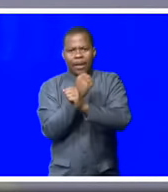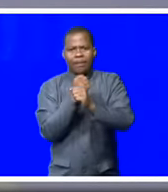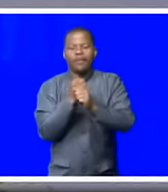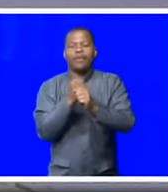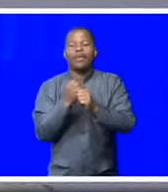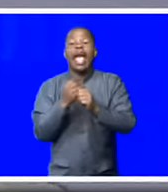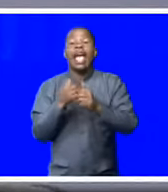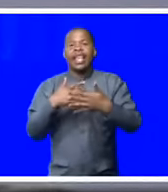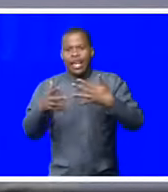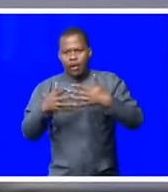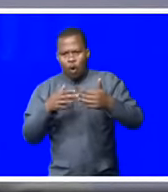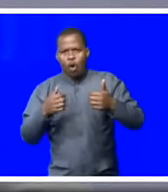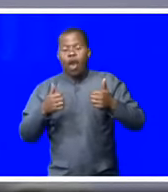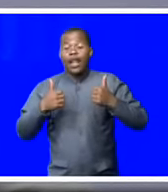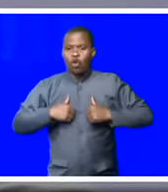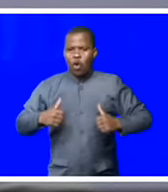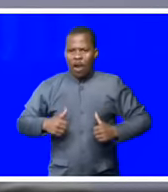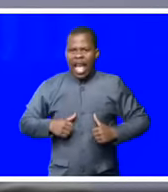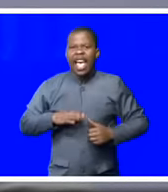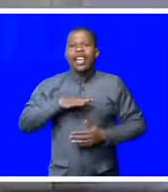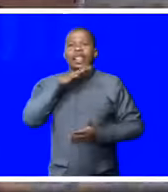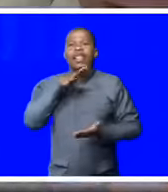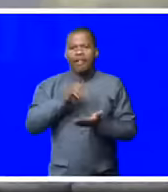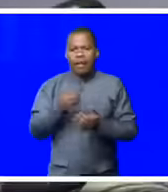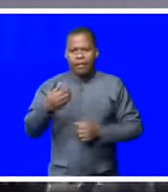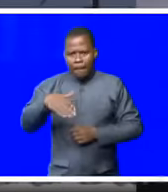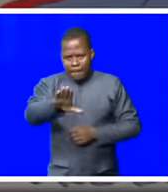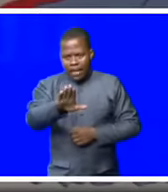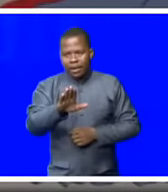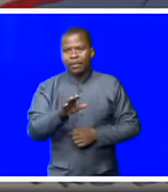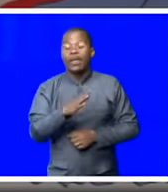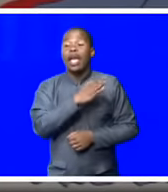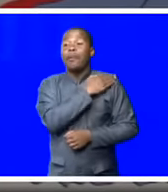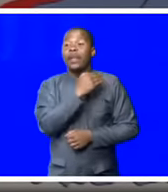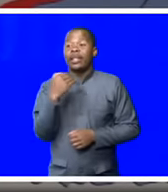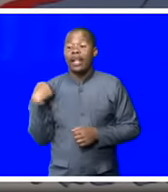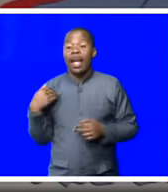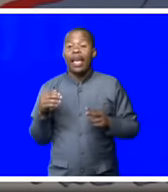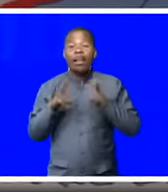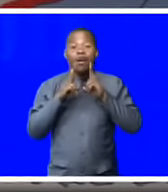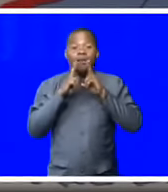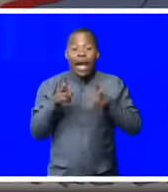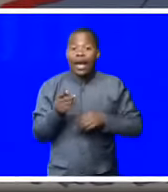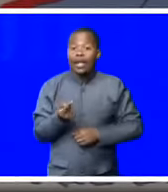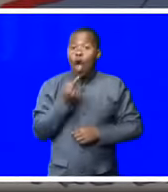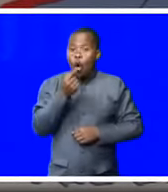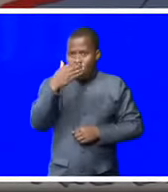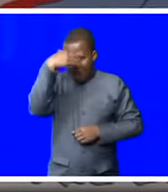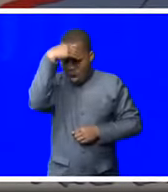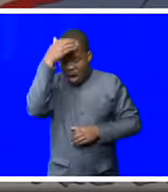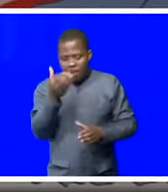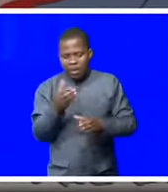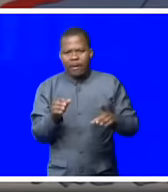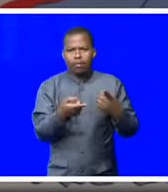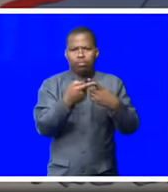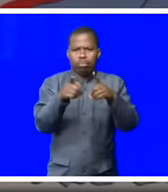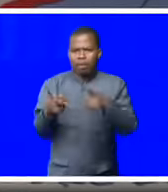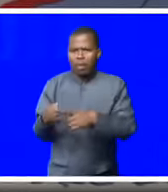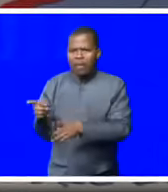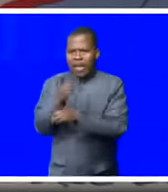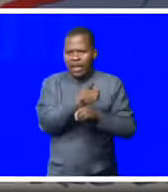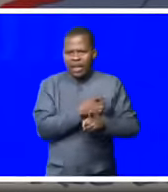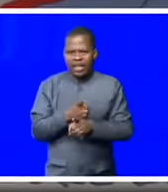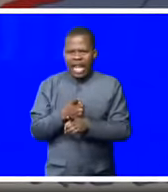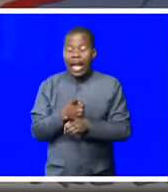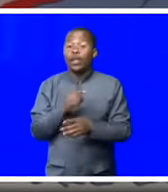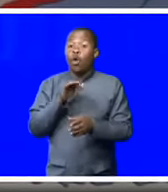kanjani impahla kanye netinfo tekusebenta kwayo. Ndinete kuvakasha nemvelo Moses Vilakati ithi bohulumende kufanele babukisane indzaba yemavisa